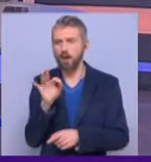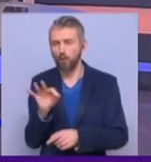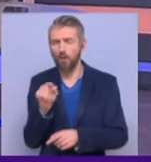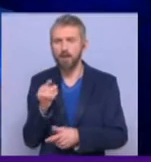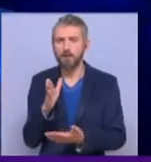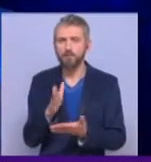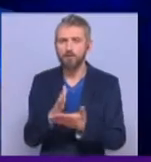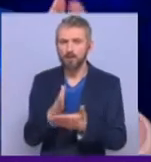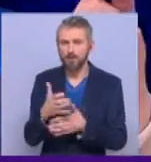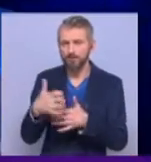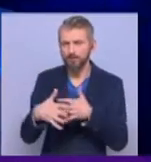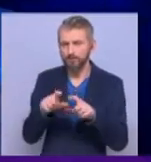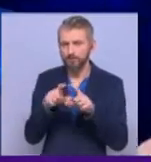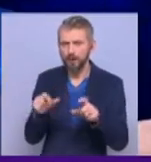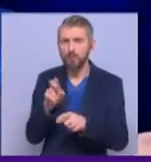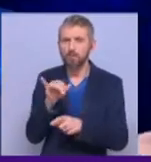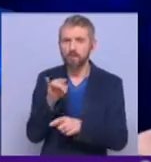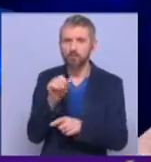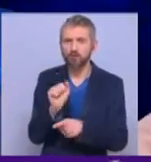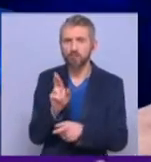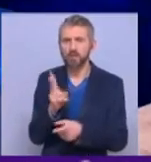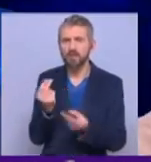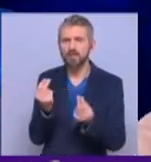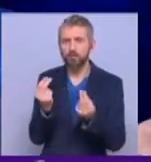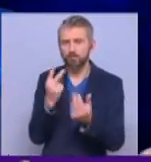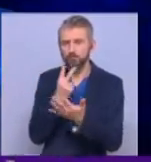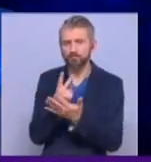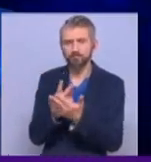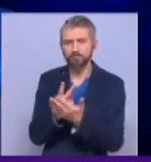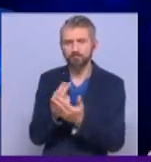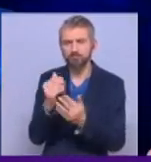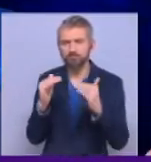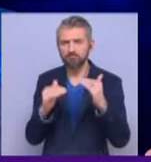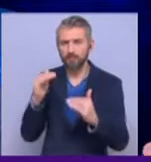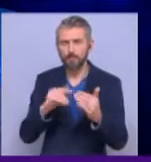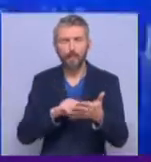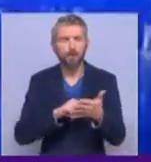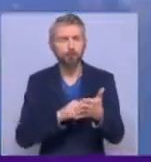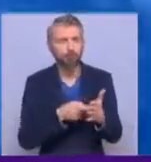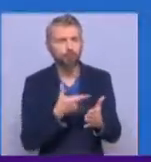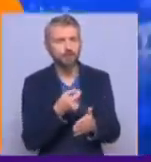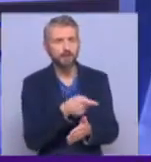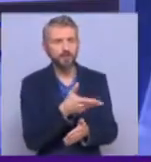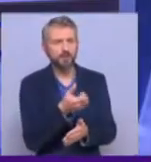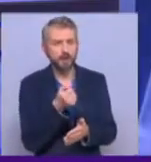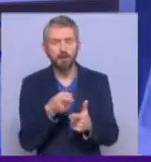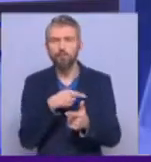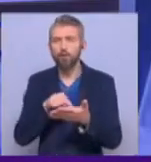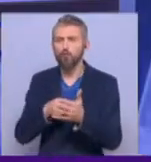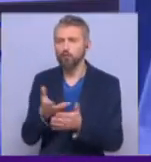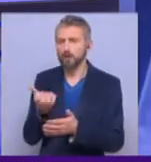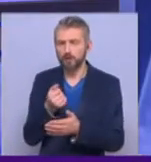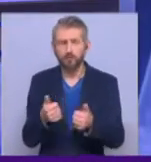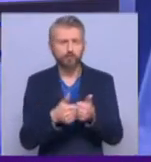є контрагенти. Ні, біржа, вона виступає як ціновий індикатив. Тобто ціна, за якою закуповується. Точка, де він взяти, знаходиться в